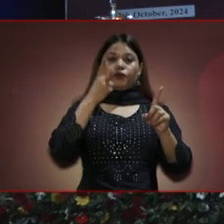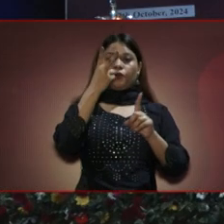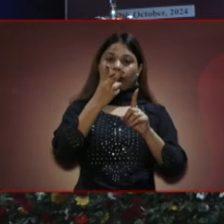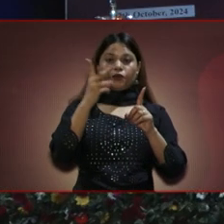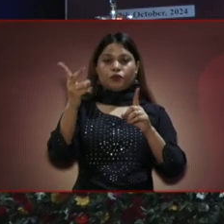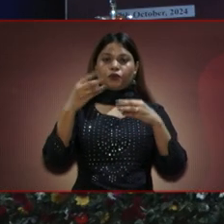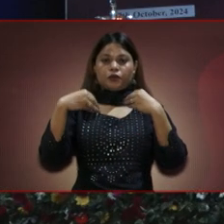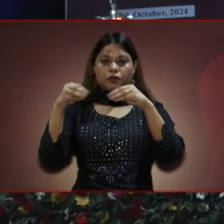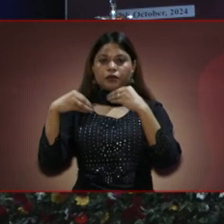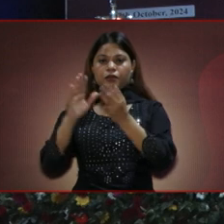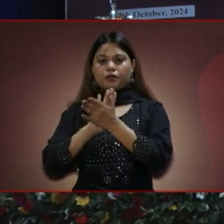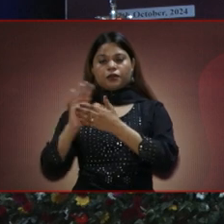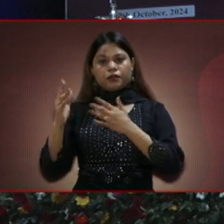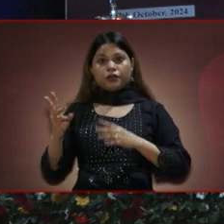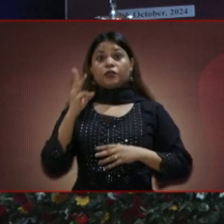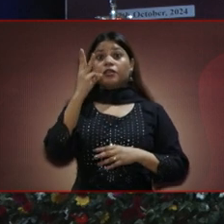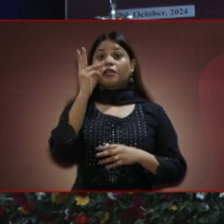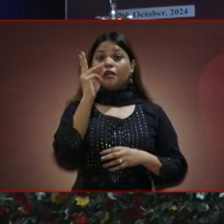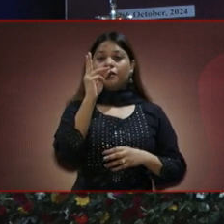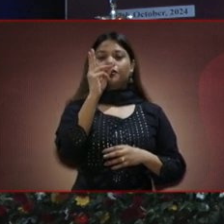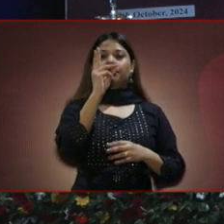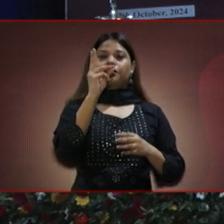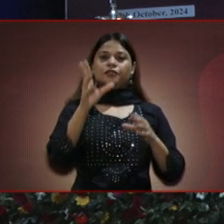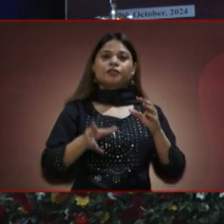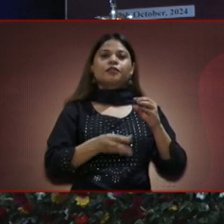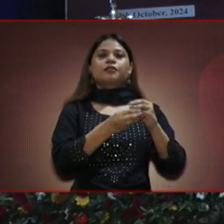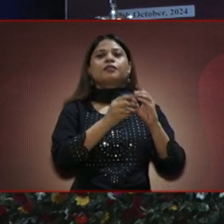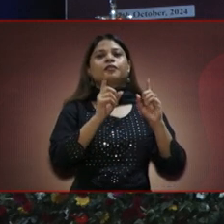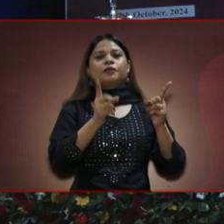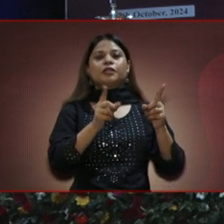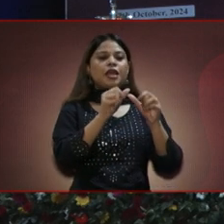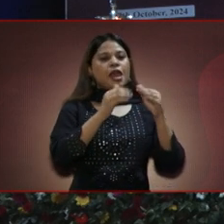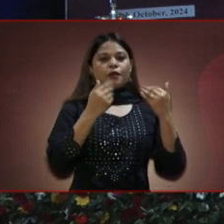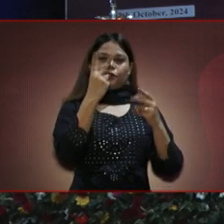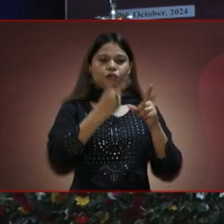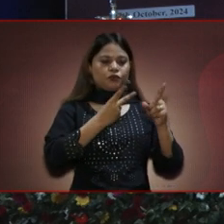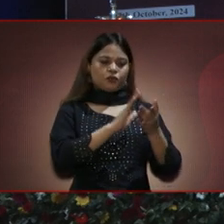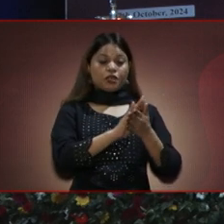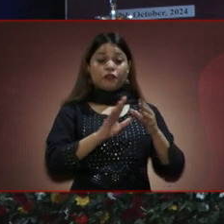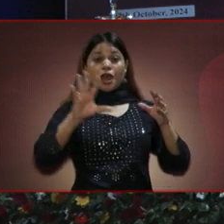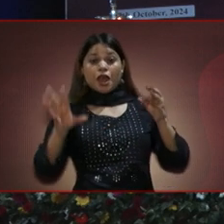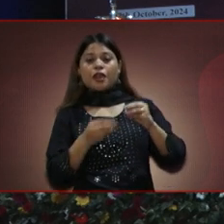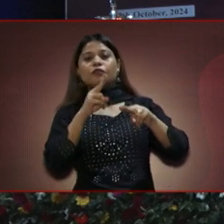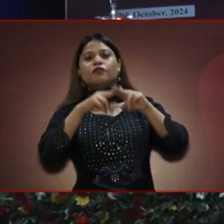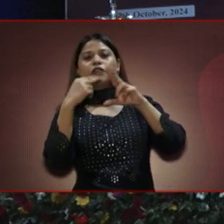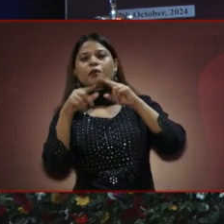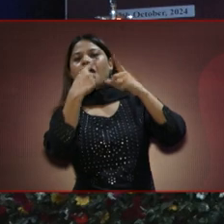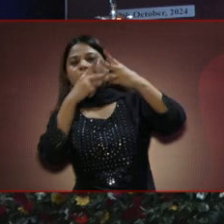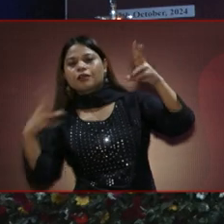3rd साल तीसरा कॉम्पिटिटर को ले आओ, तो दे देंगे ऑटोमेटिकली बिजनेस ऑफर, यही लेके आ जाएंगे। इतना बड़ा ताकत